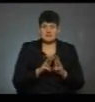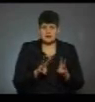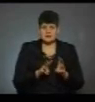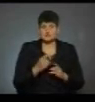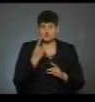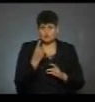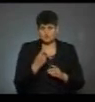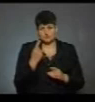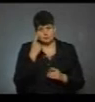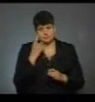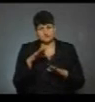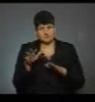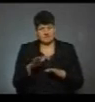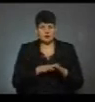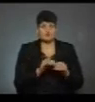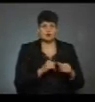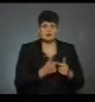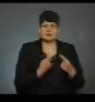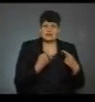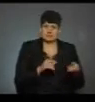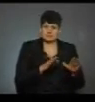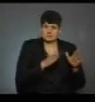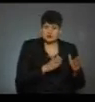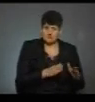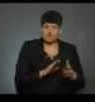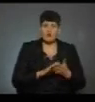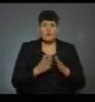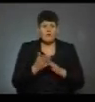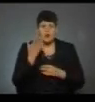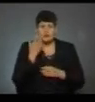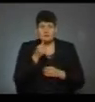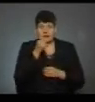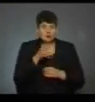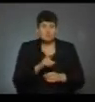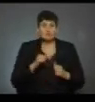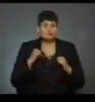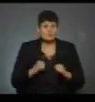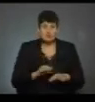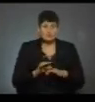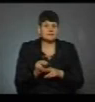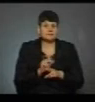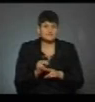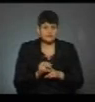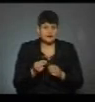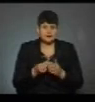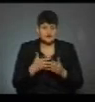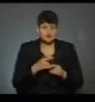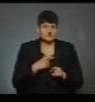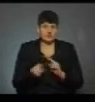одної позиції, виконком виходив з позиції того, щоб в умовах, коли ми не можемо спокійно провести коригування тарифів